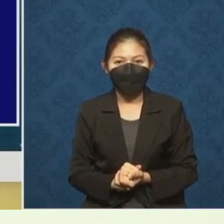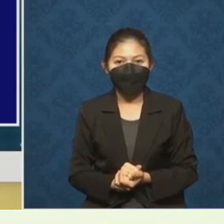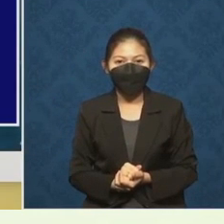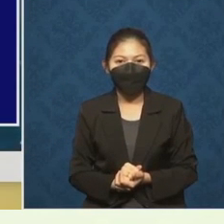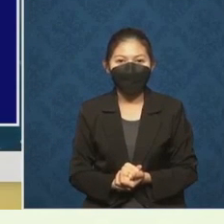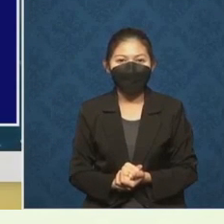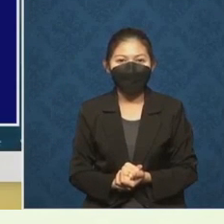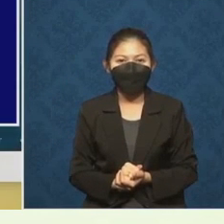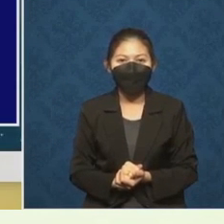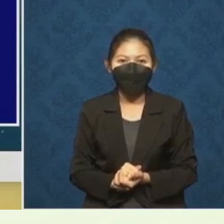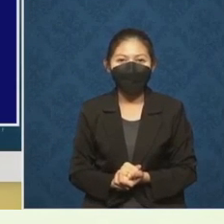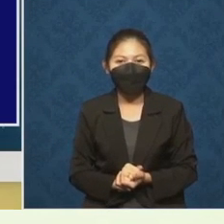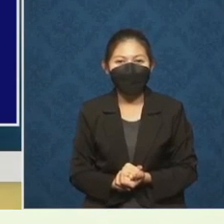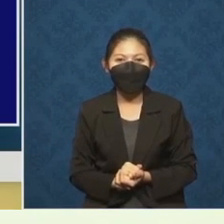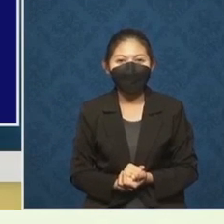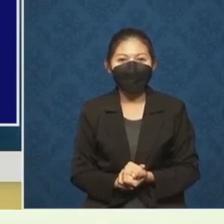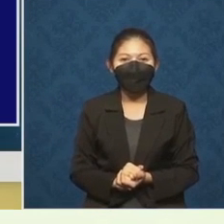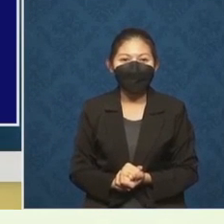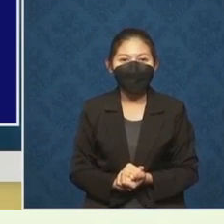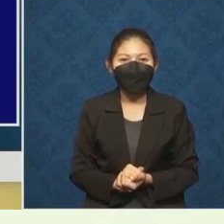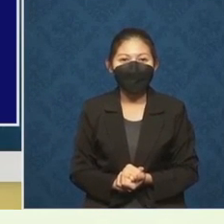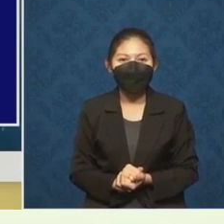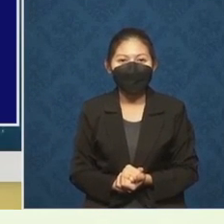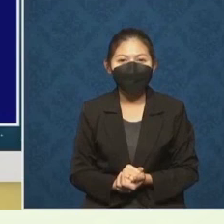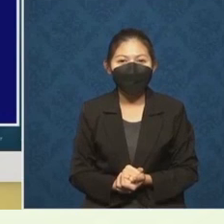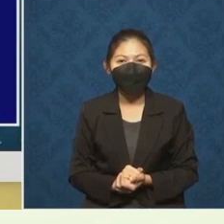ฮะมีป่ะฮะ